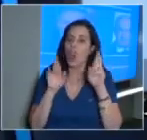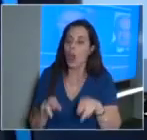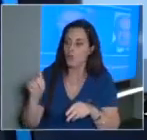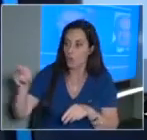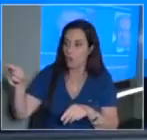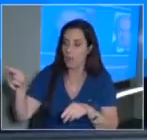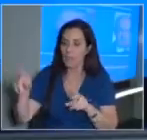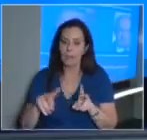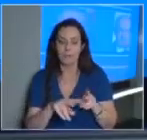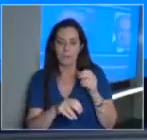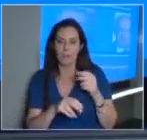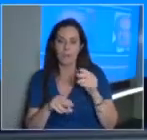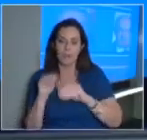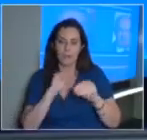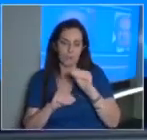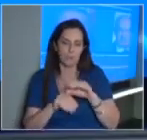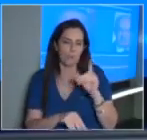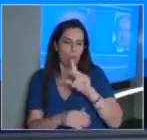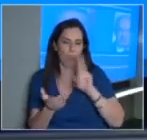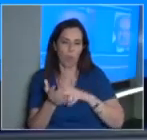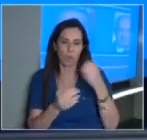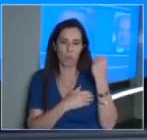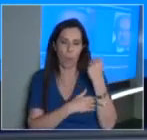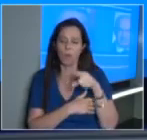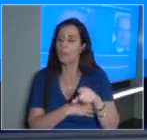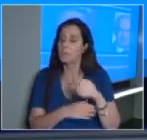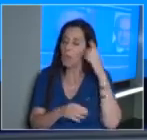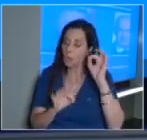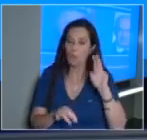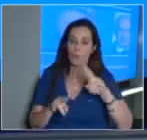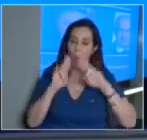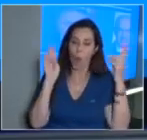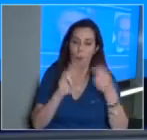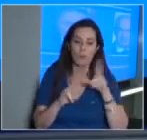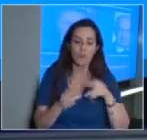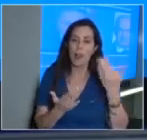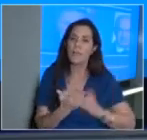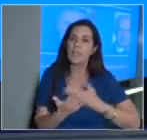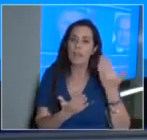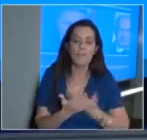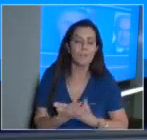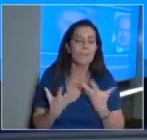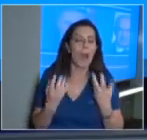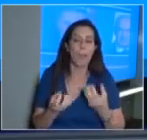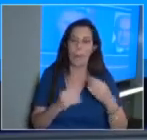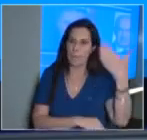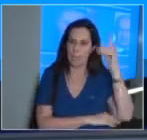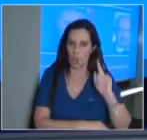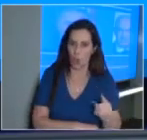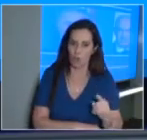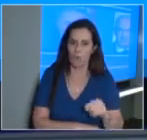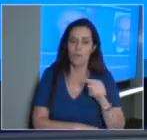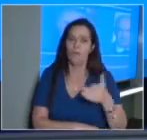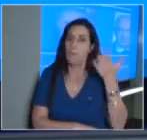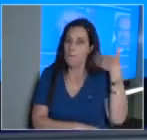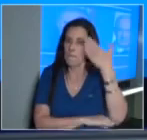השופטת תעשה שימוש לרעה בסמכותה כדי להצר את צעדיהם. זה רציונל שקיים בכל העולם, יש עליו כתיבה באין ספור מדינות. הוא